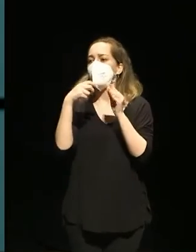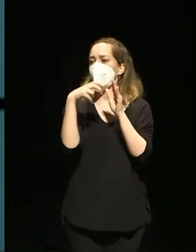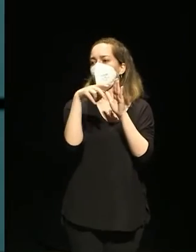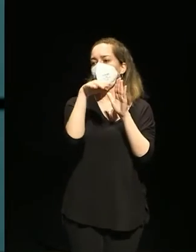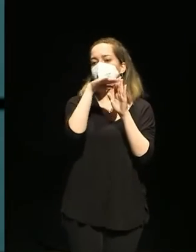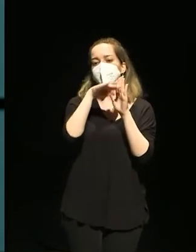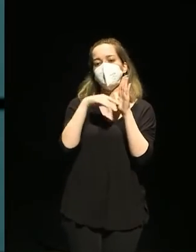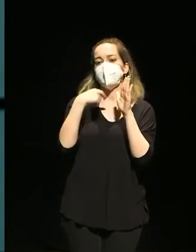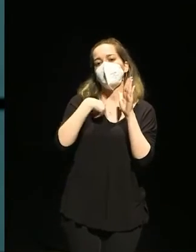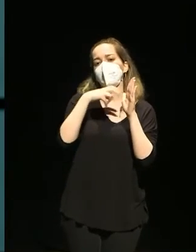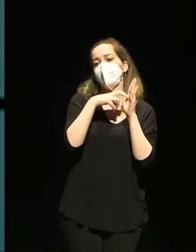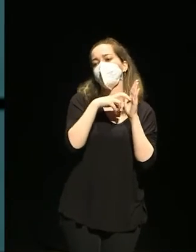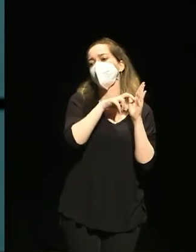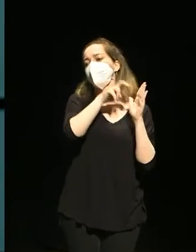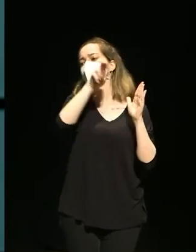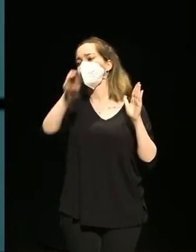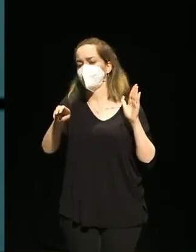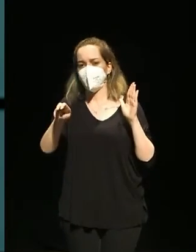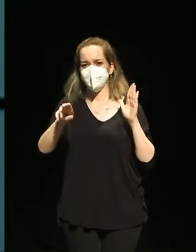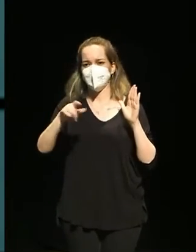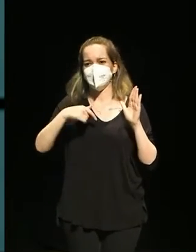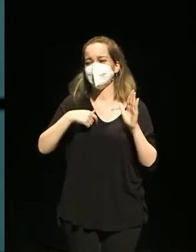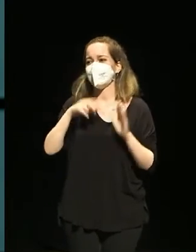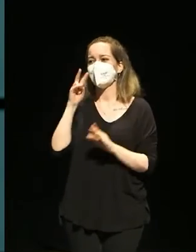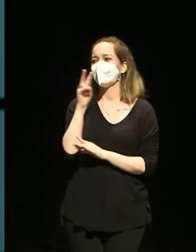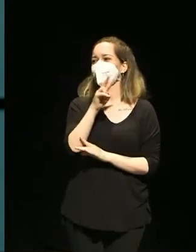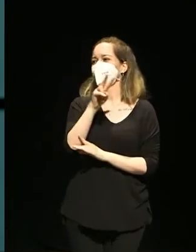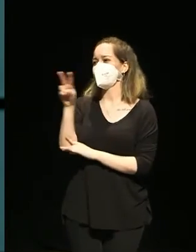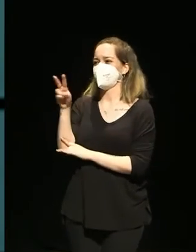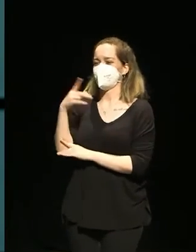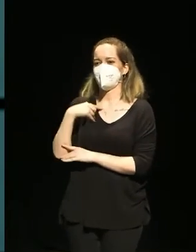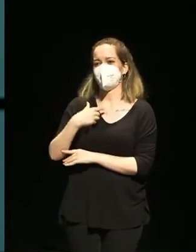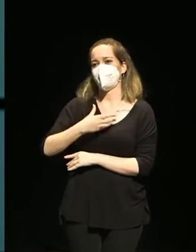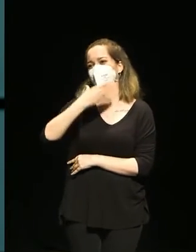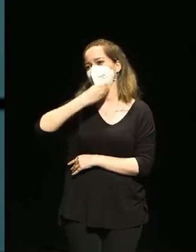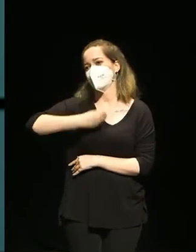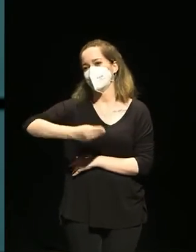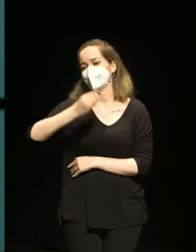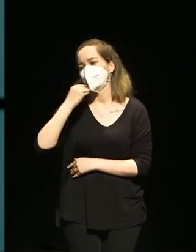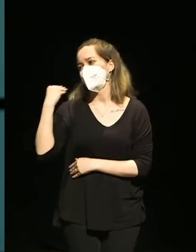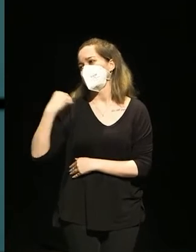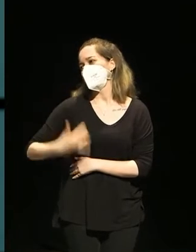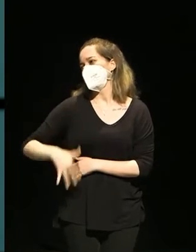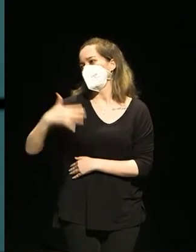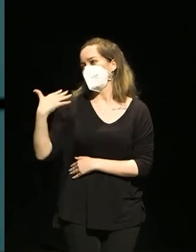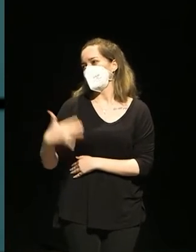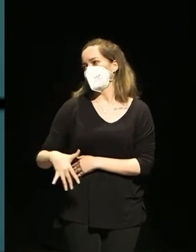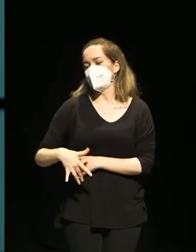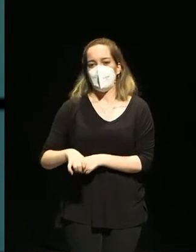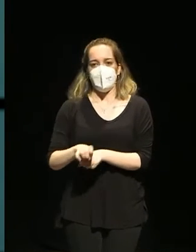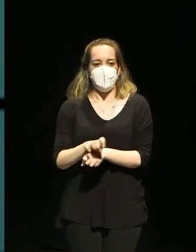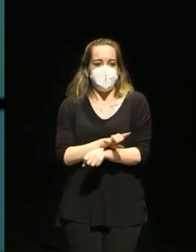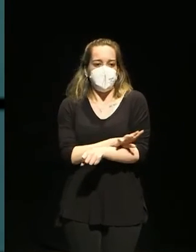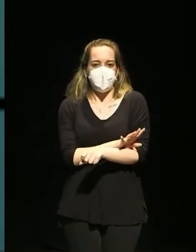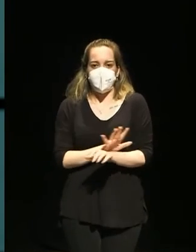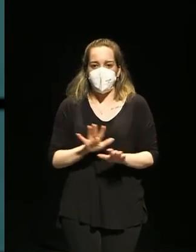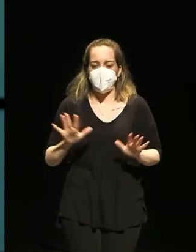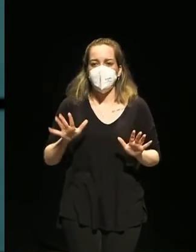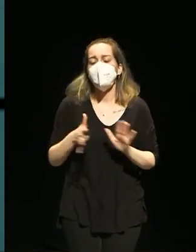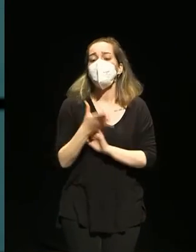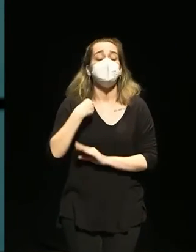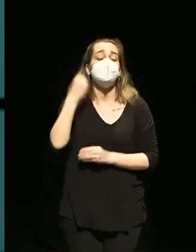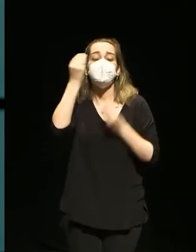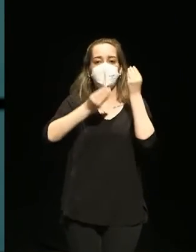ho juro. Es palpita la força del cor d'abans. Vale. Us volia dir que per això crec que de tant en tant no ens